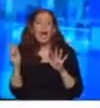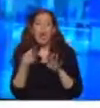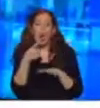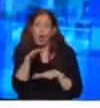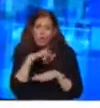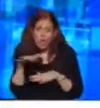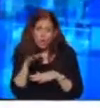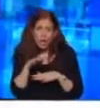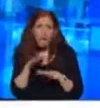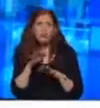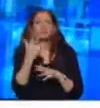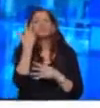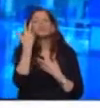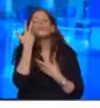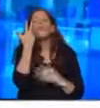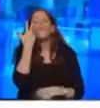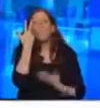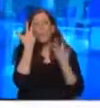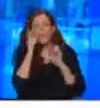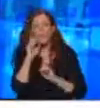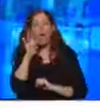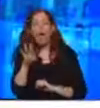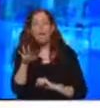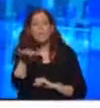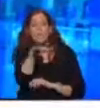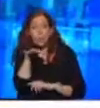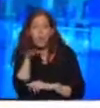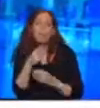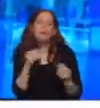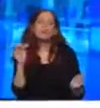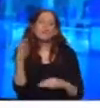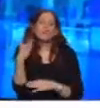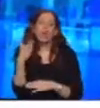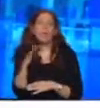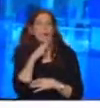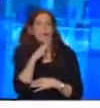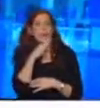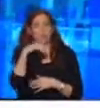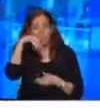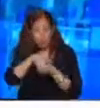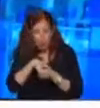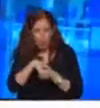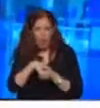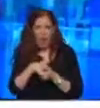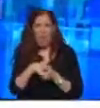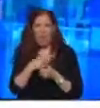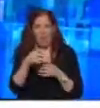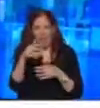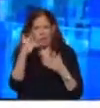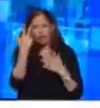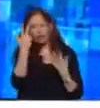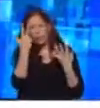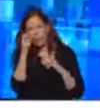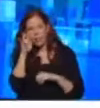את כל שטח השכונה 84 דונם כאדמות מדינה. מה הבעיה? שבתוך ה-84 דונם, 4 או 5